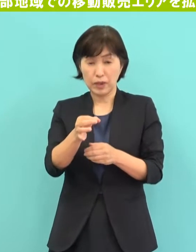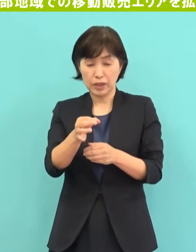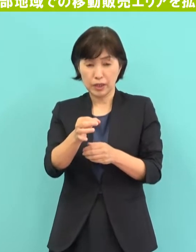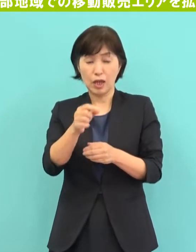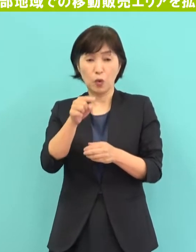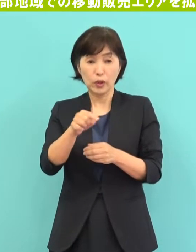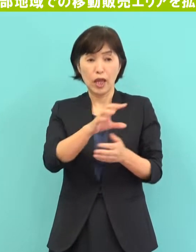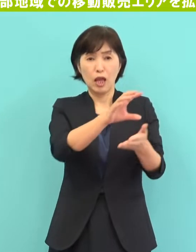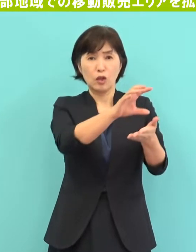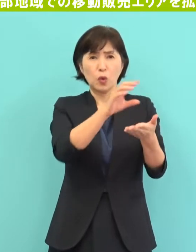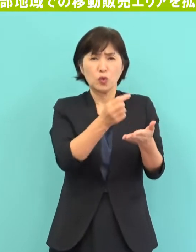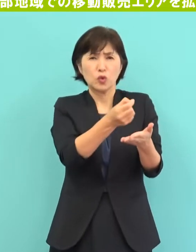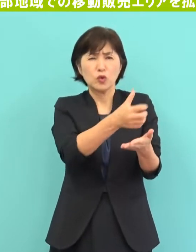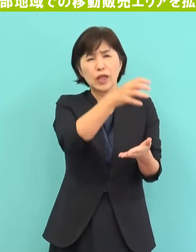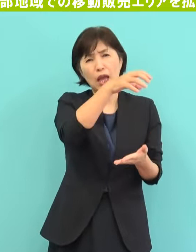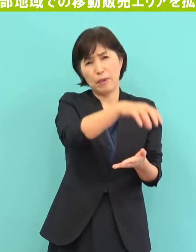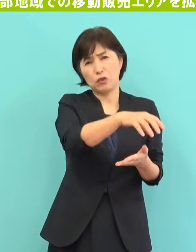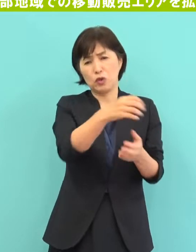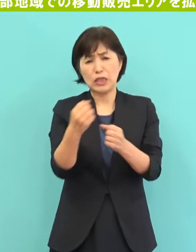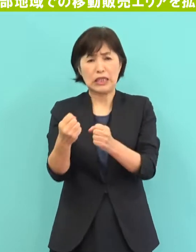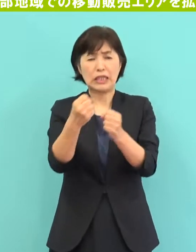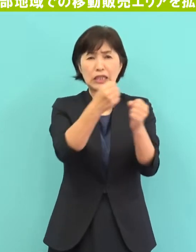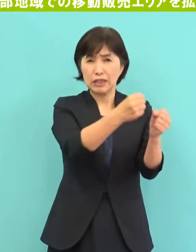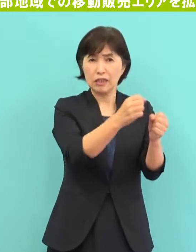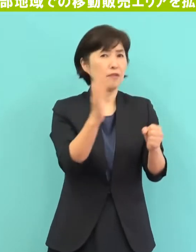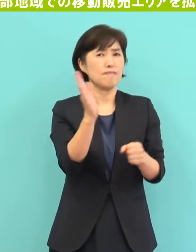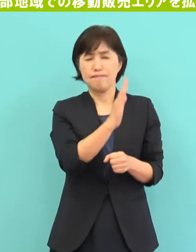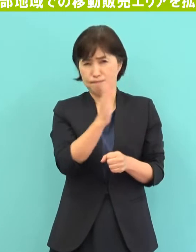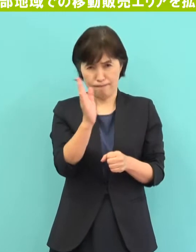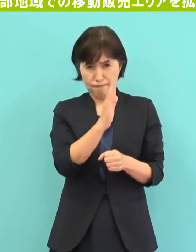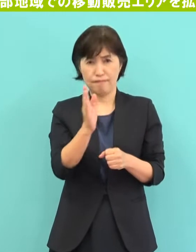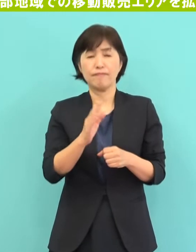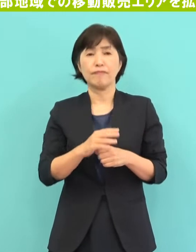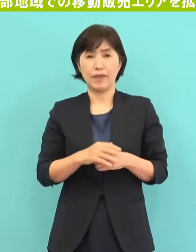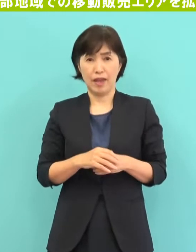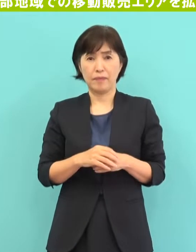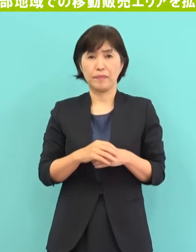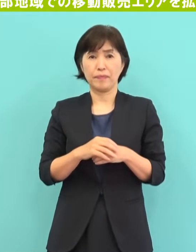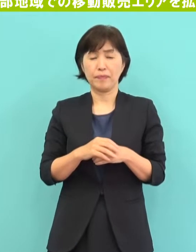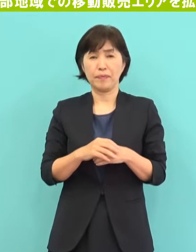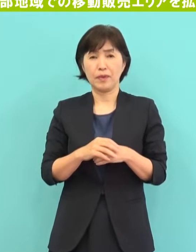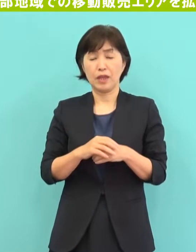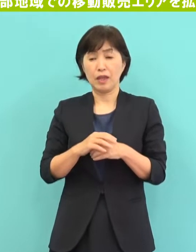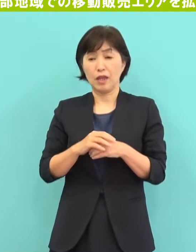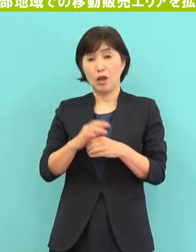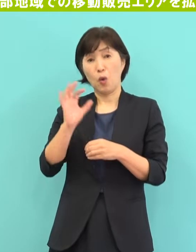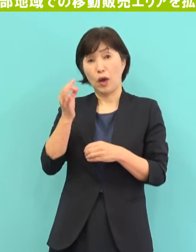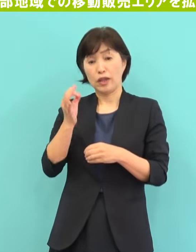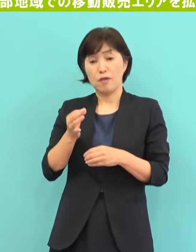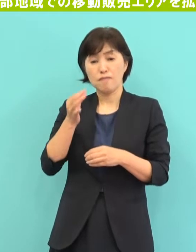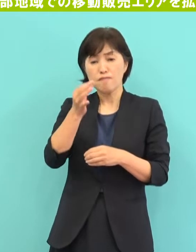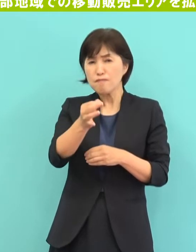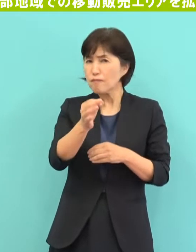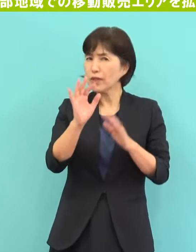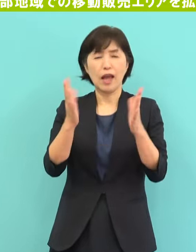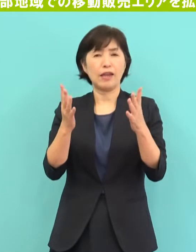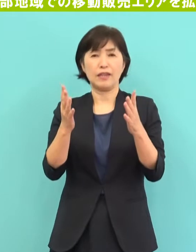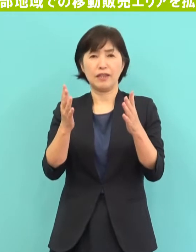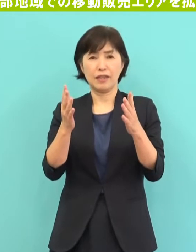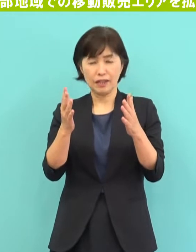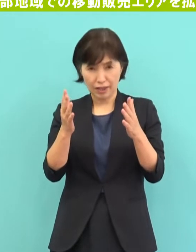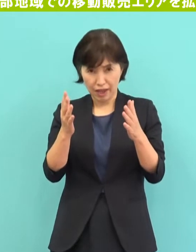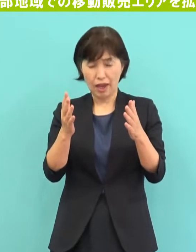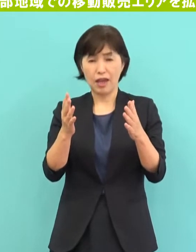てあの世は被災さんのところを無理やり回ってもらおうという形ではなくてあのまあある意味税の投入せずに